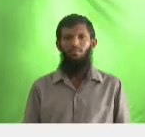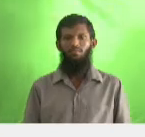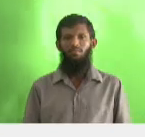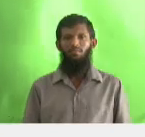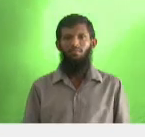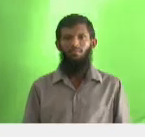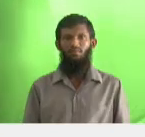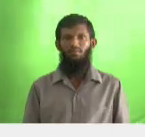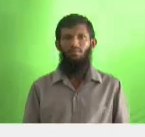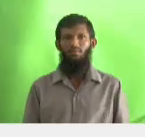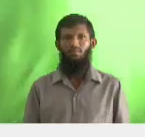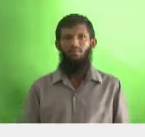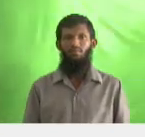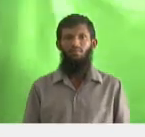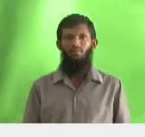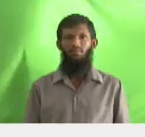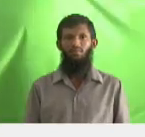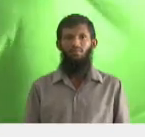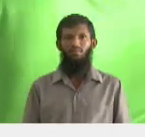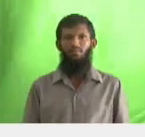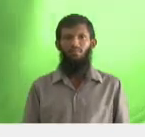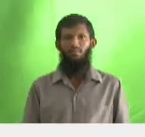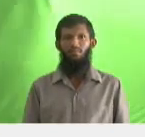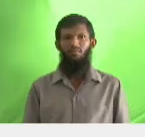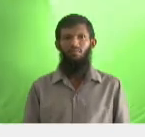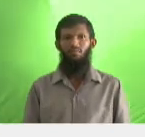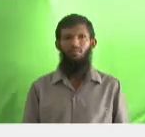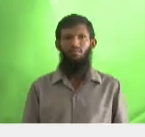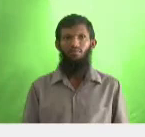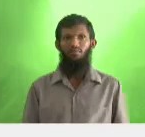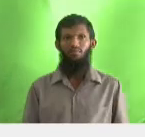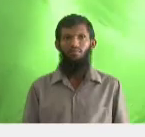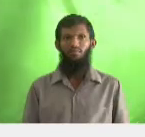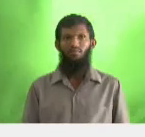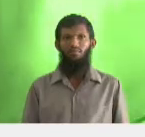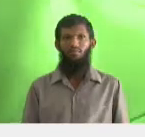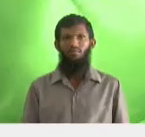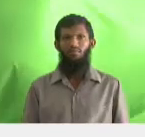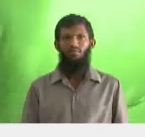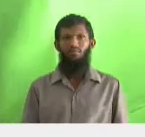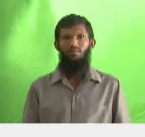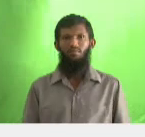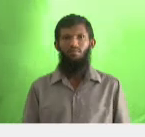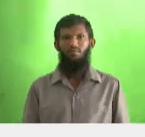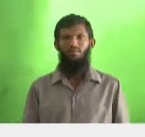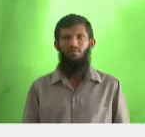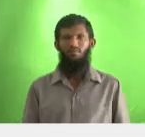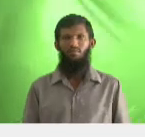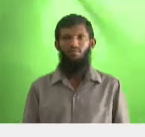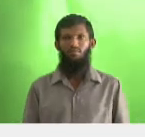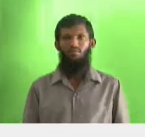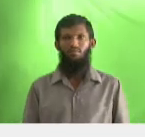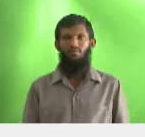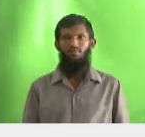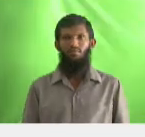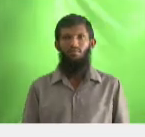عباد الله، إن الله يأمر بالعدل والإحسان وإيتاء ذي القربى وينهى عن الفحشاء والمنكر والبغي يعظكم